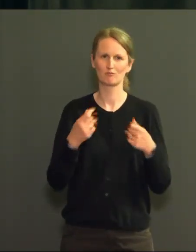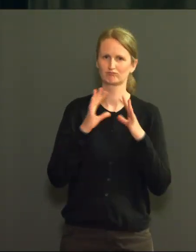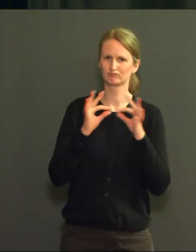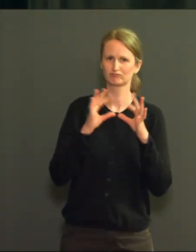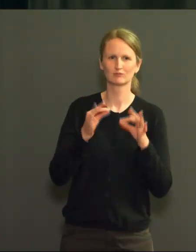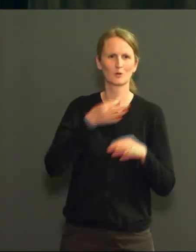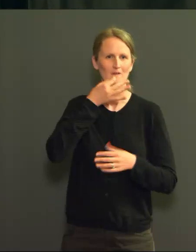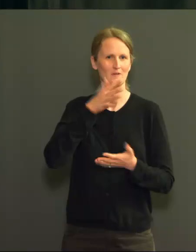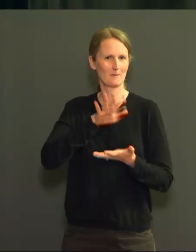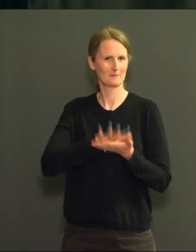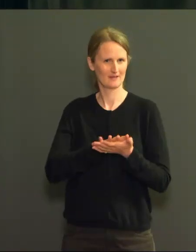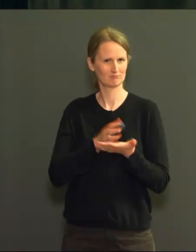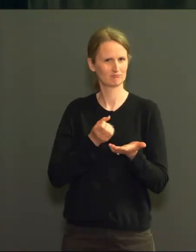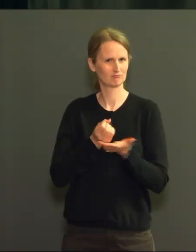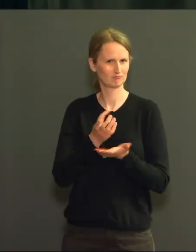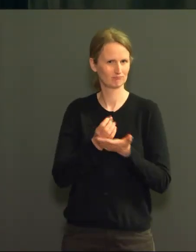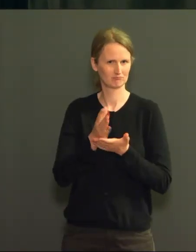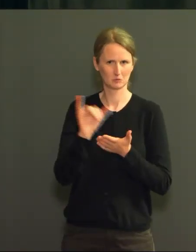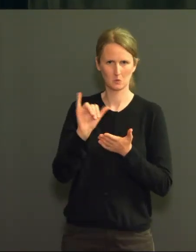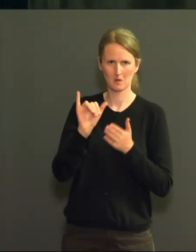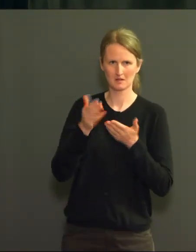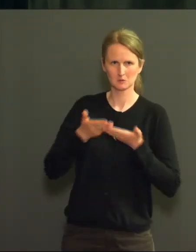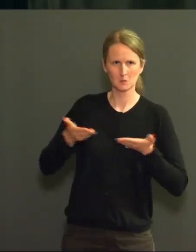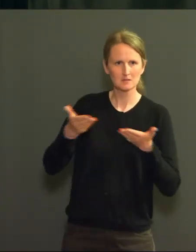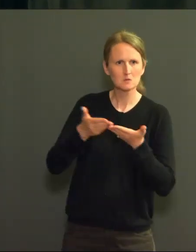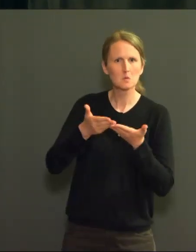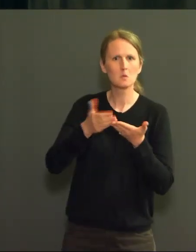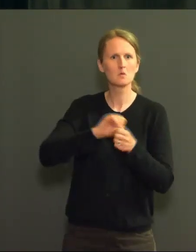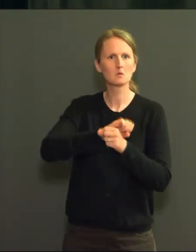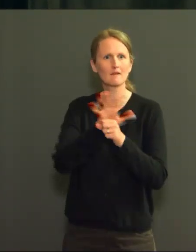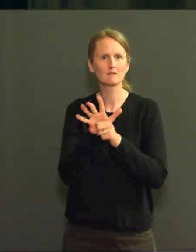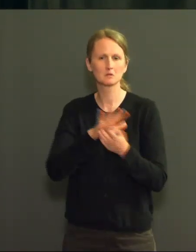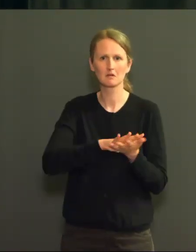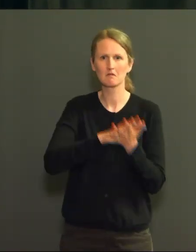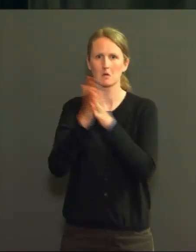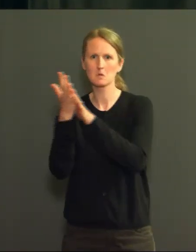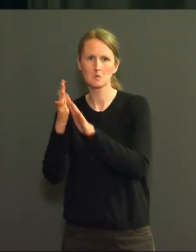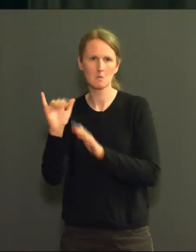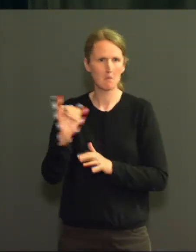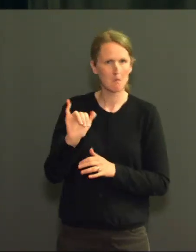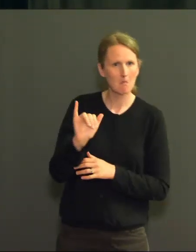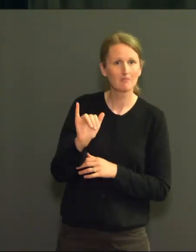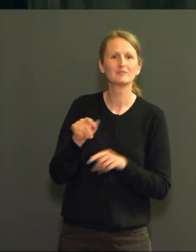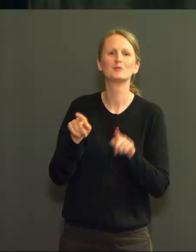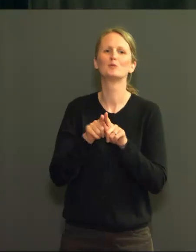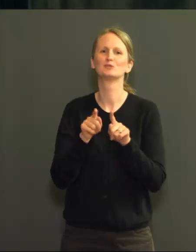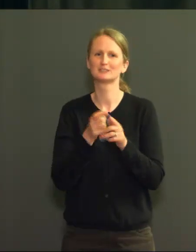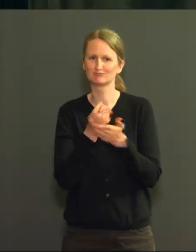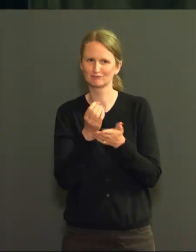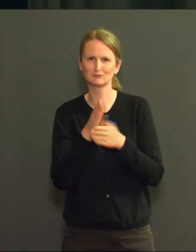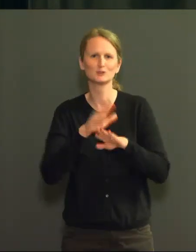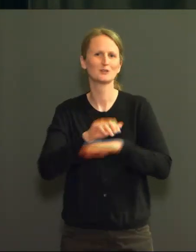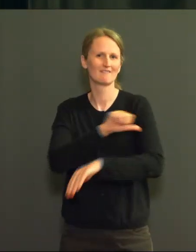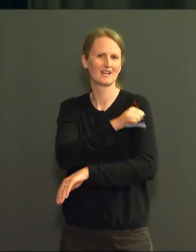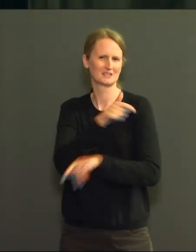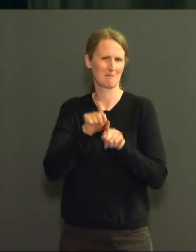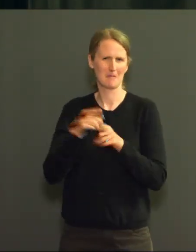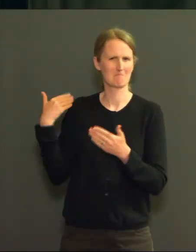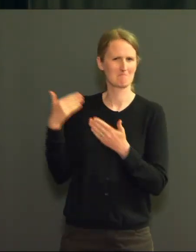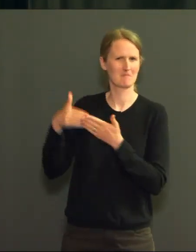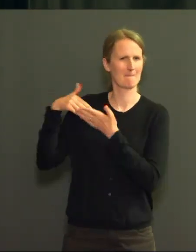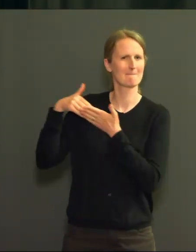de l'épidémie dans notre pays. Le mardi, on fait également un point sur la vaccination. Mais nous allons commencer par l'intervention du docteur Ivan